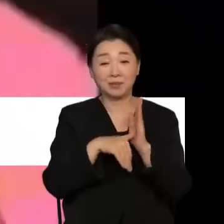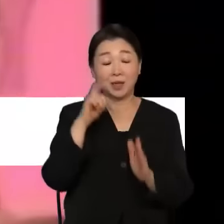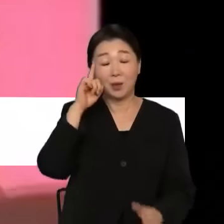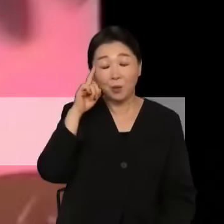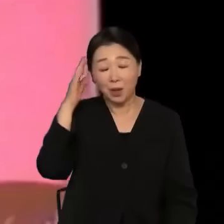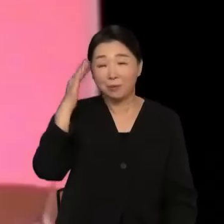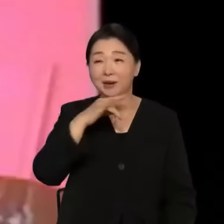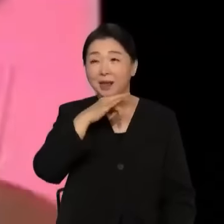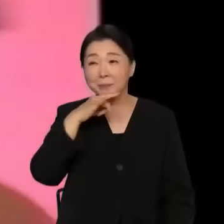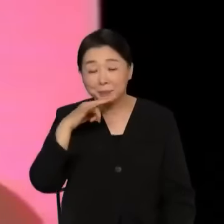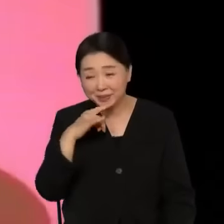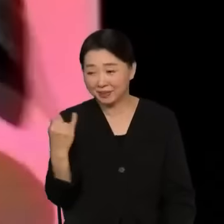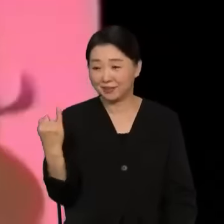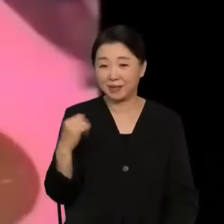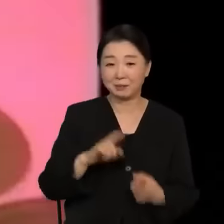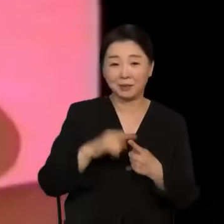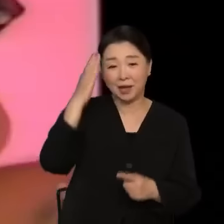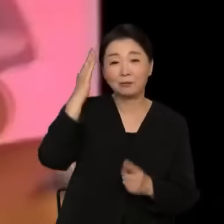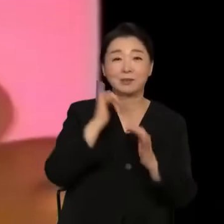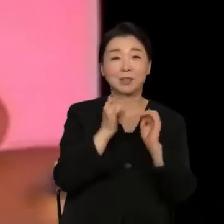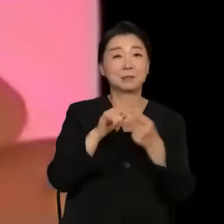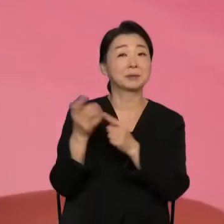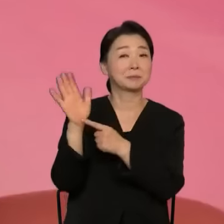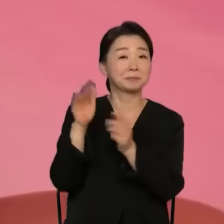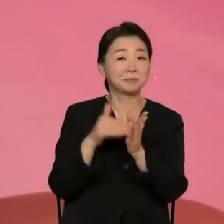블랙핑크 멤버임을 또 한국인임을 드러냅니다.